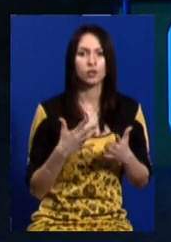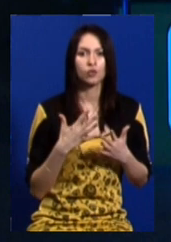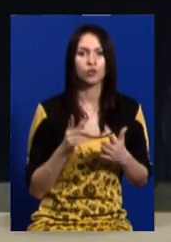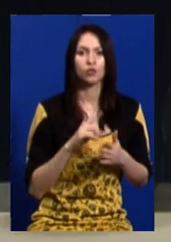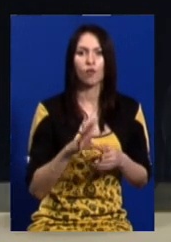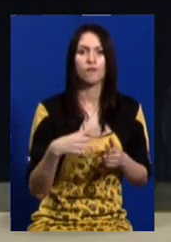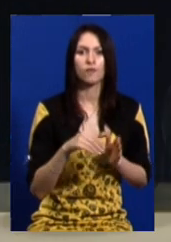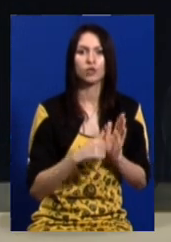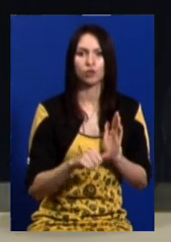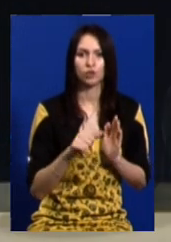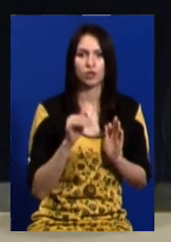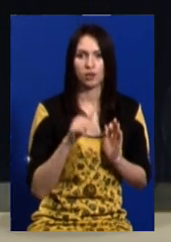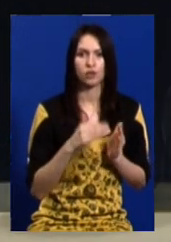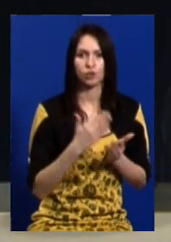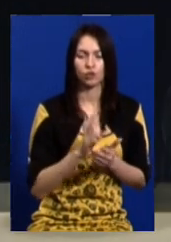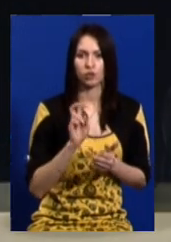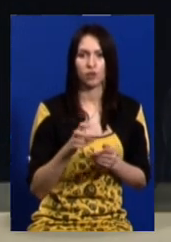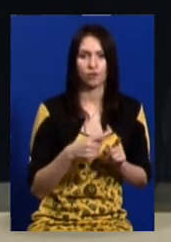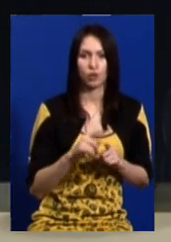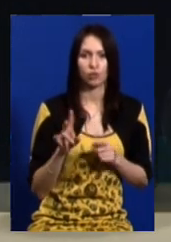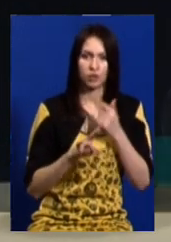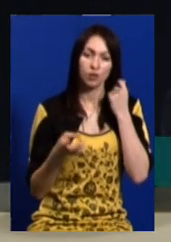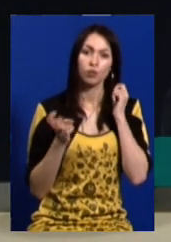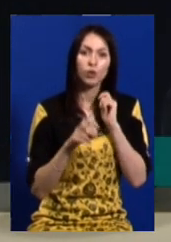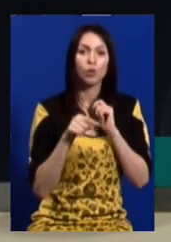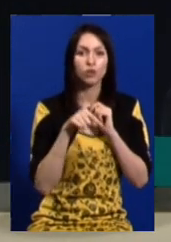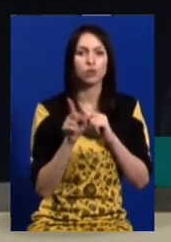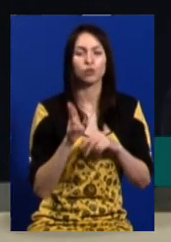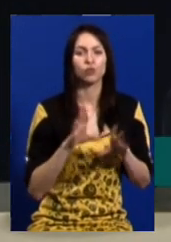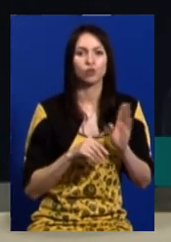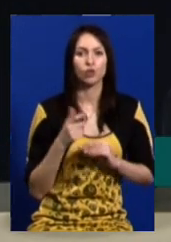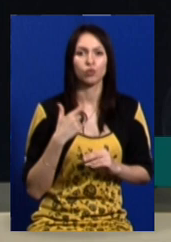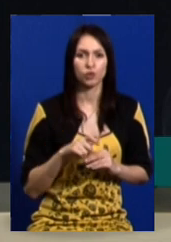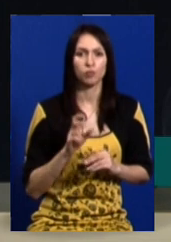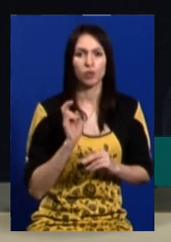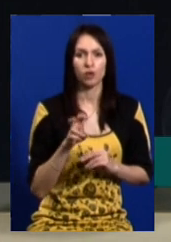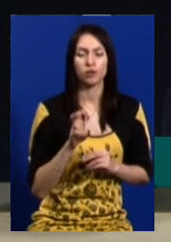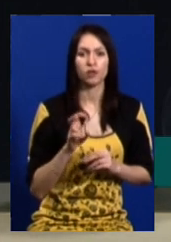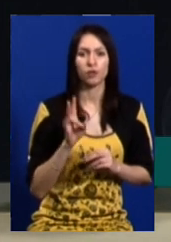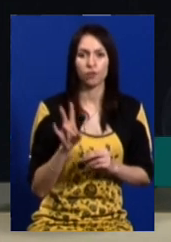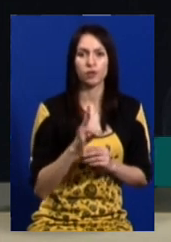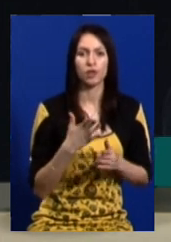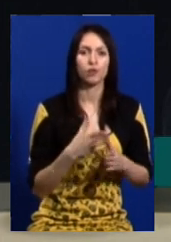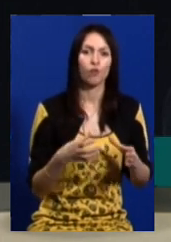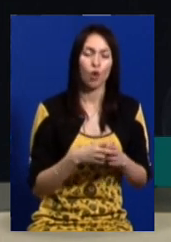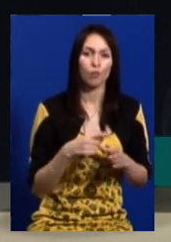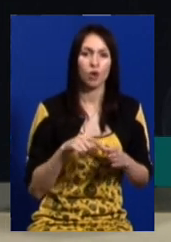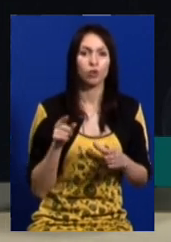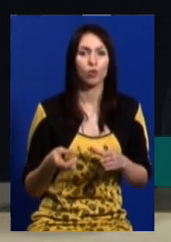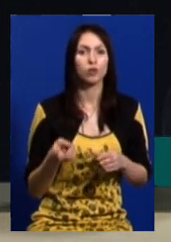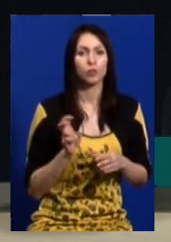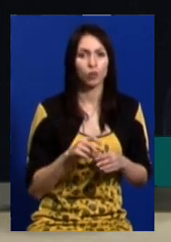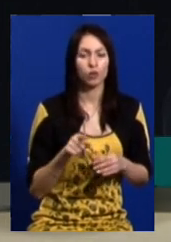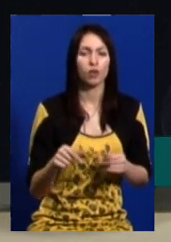60 тисяч є прихожанами цієї парафії. Приходять ті, хто вважають себе парафіянами цієї чи іншої громади. Вони приходять,